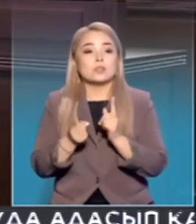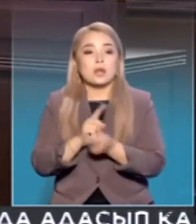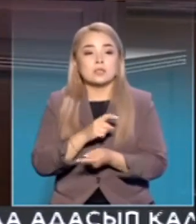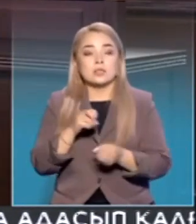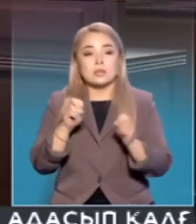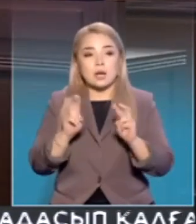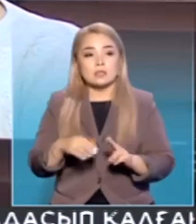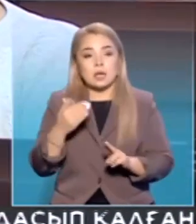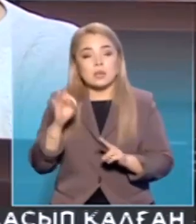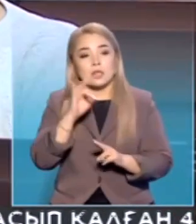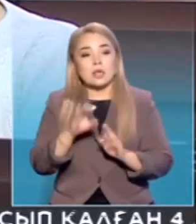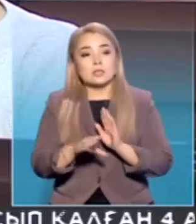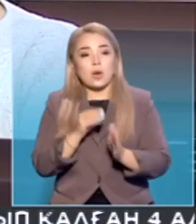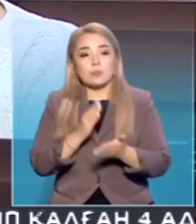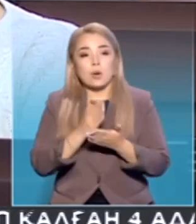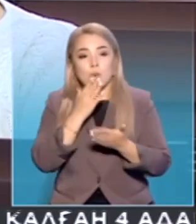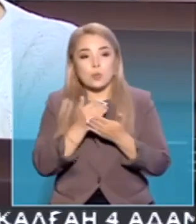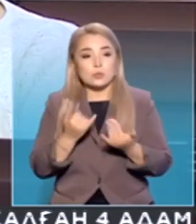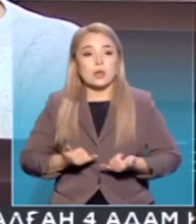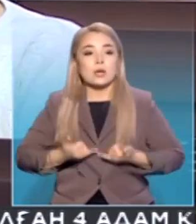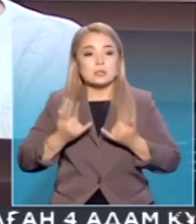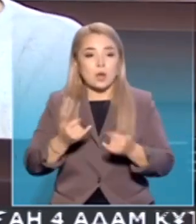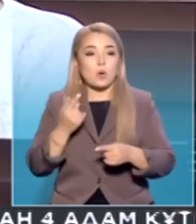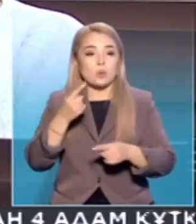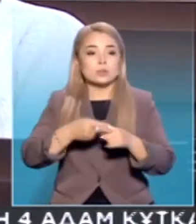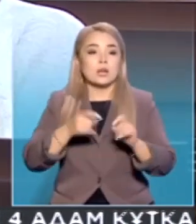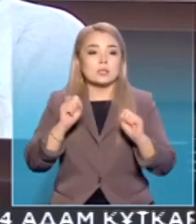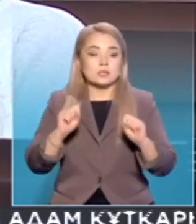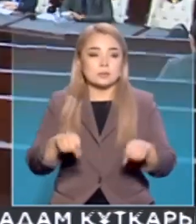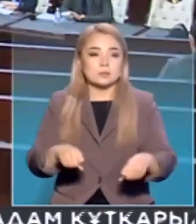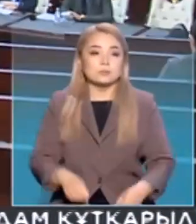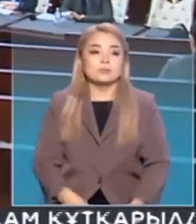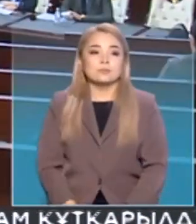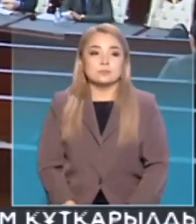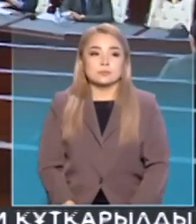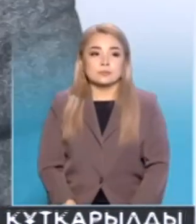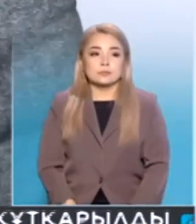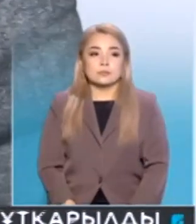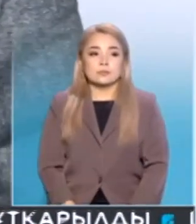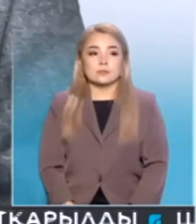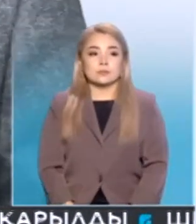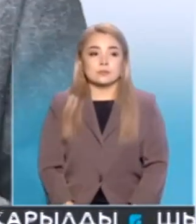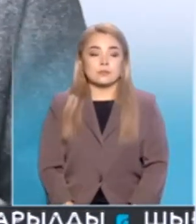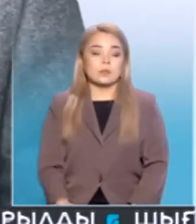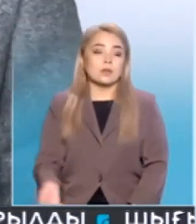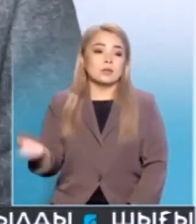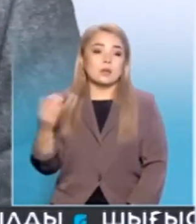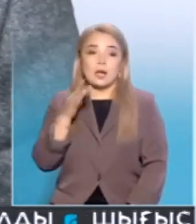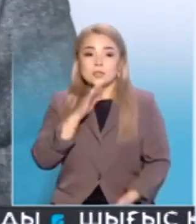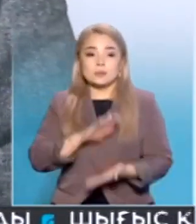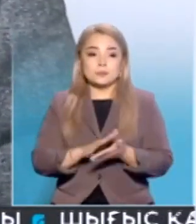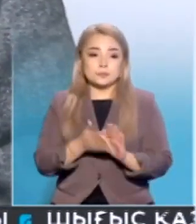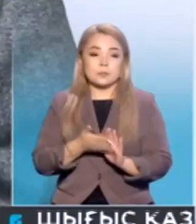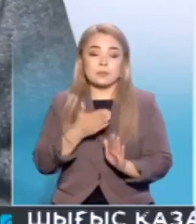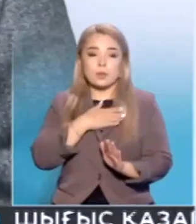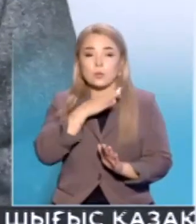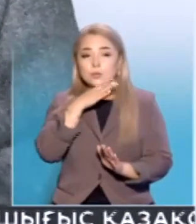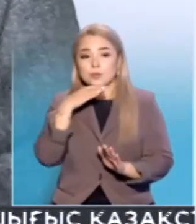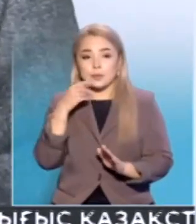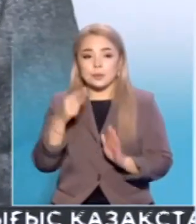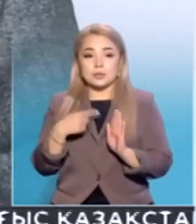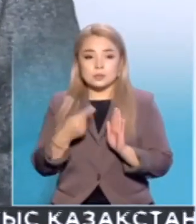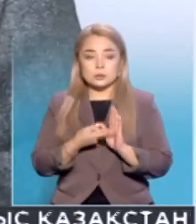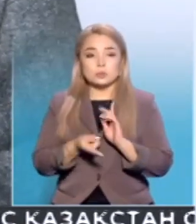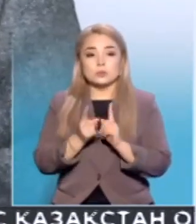үшін тарихи таңдау жасауға өз үлесін қоса алады. Халықаралық жағдайды қарасаңыз, бізде де біз көп нәрселерді әлі